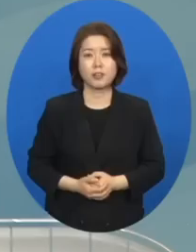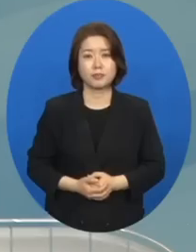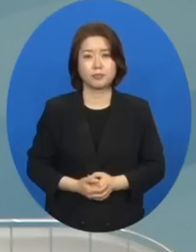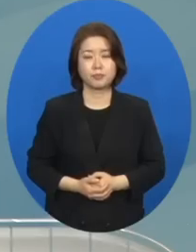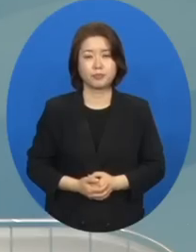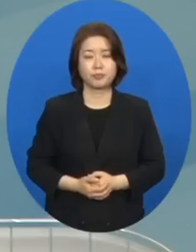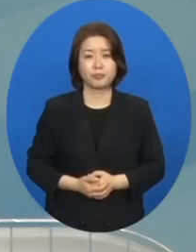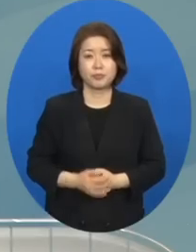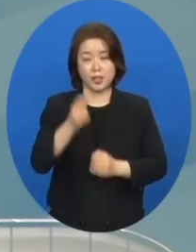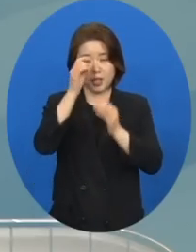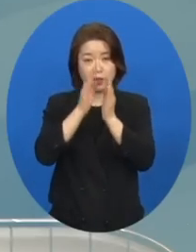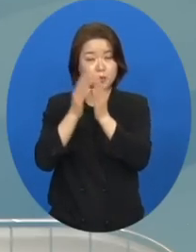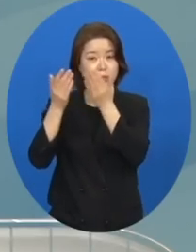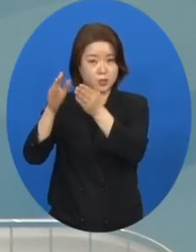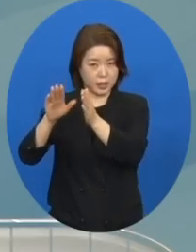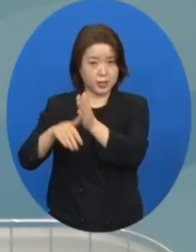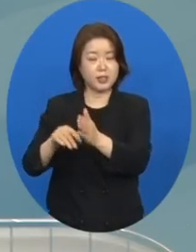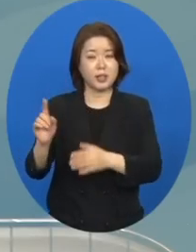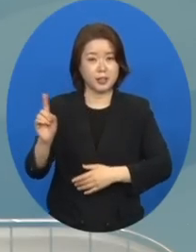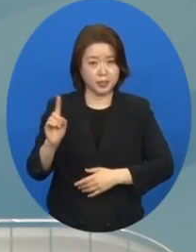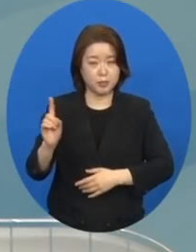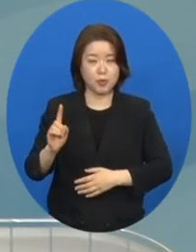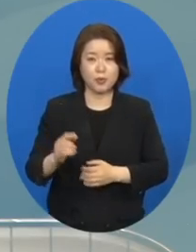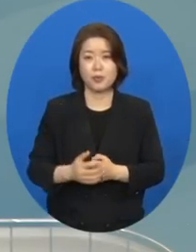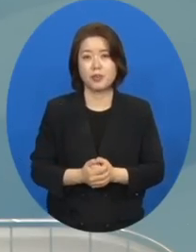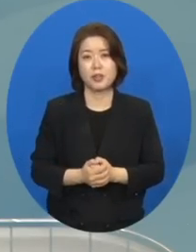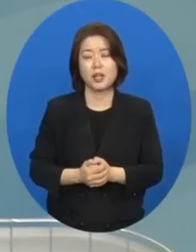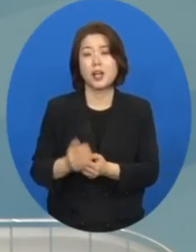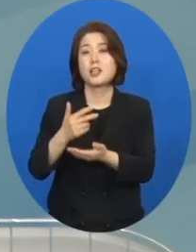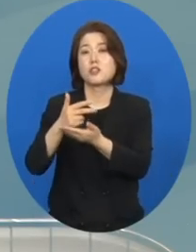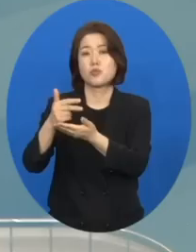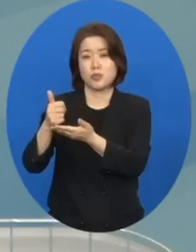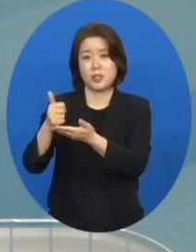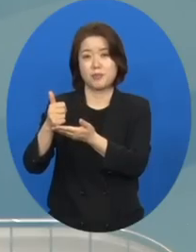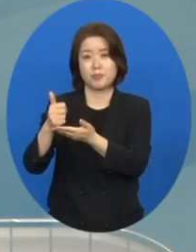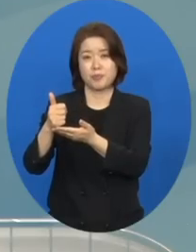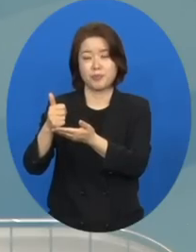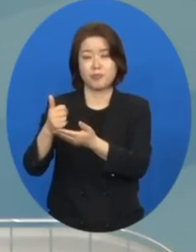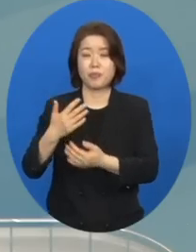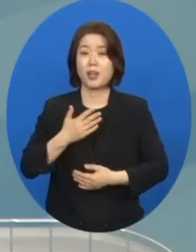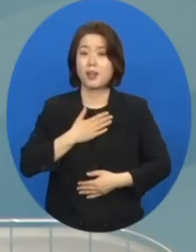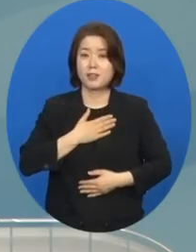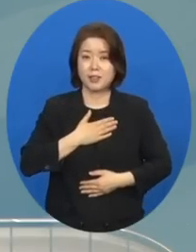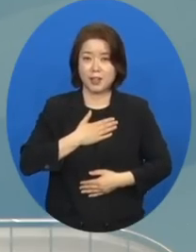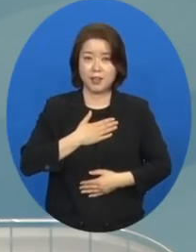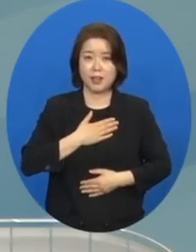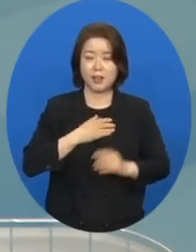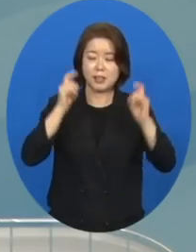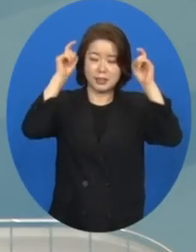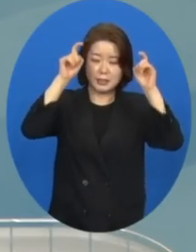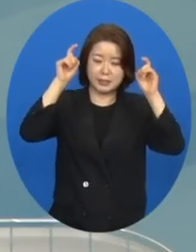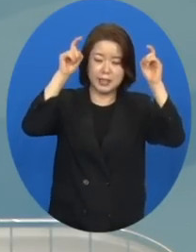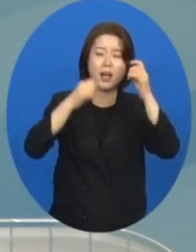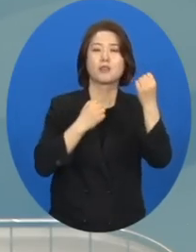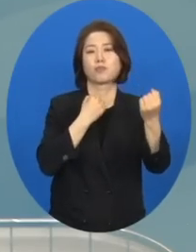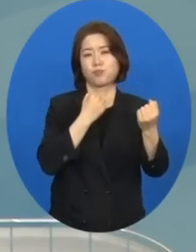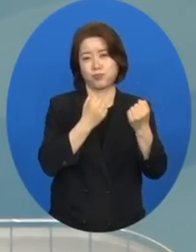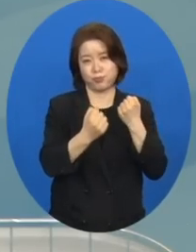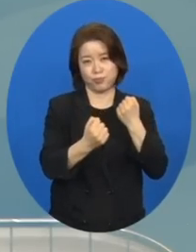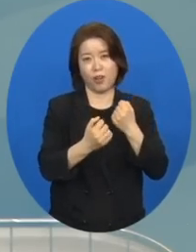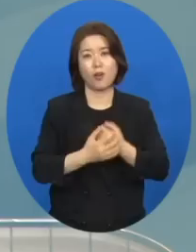의식 함께 기도할 때 아 주님 내가 양 임에도 불구하고